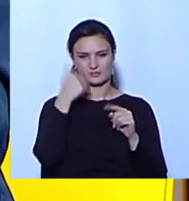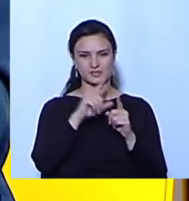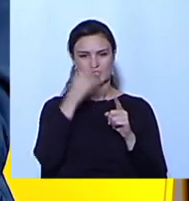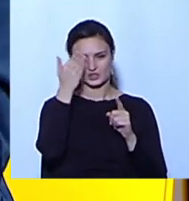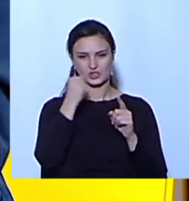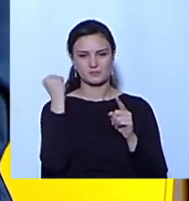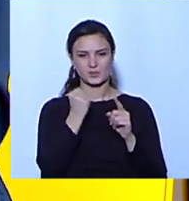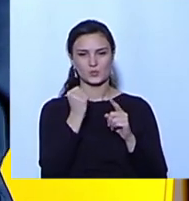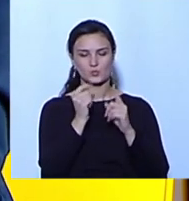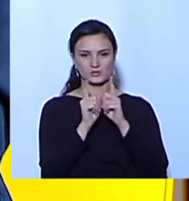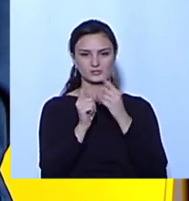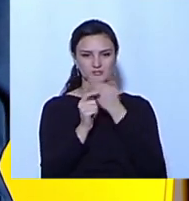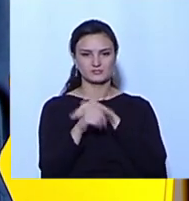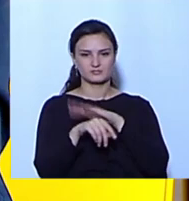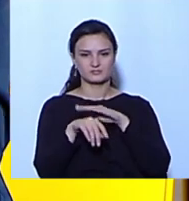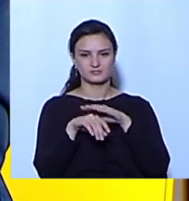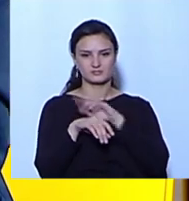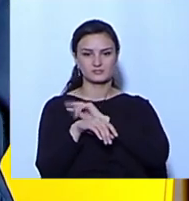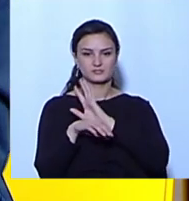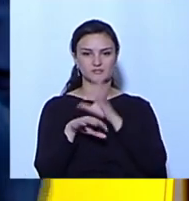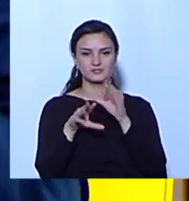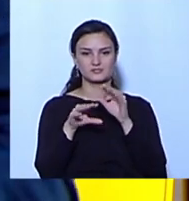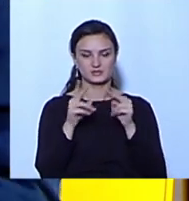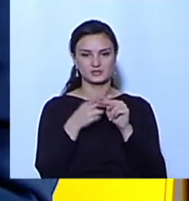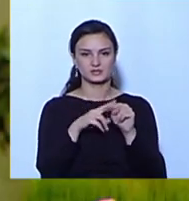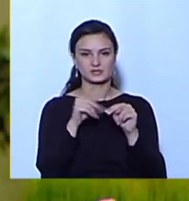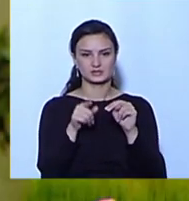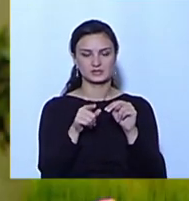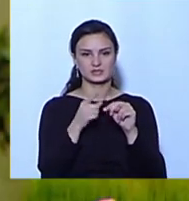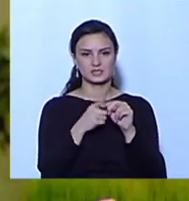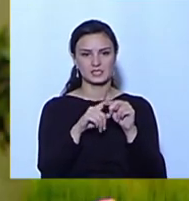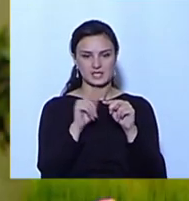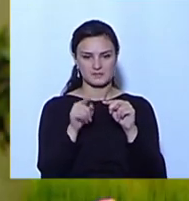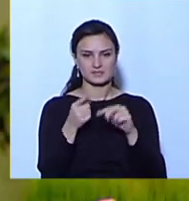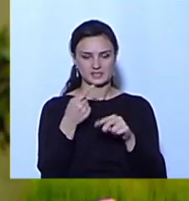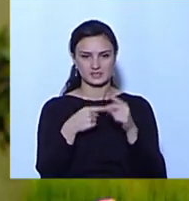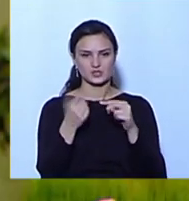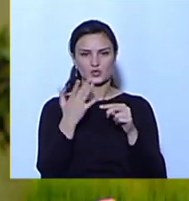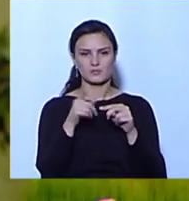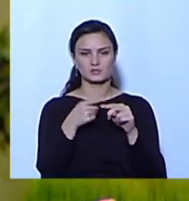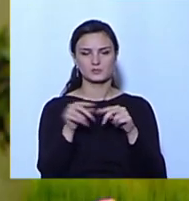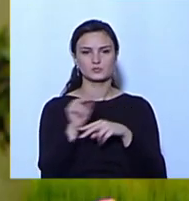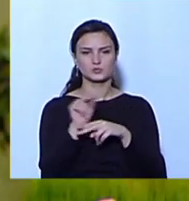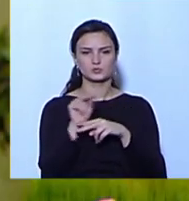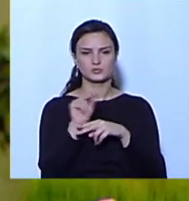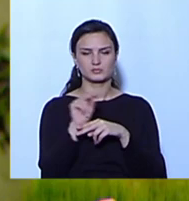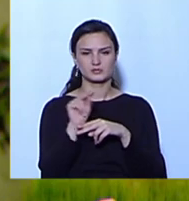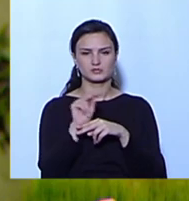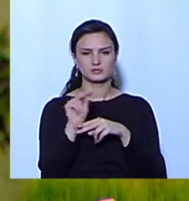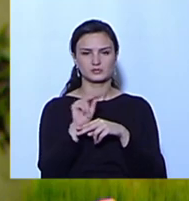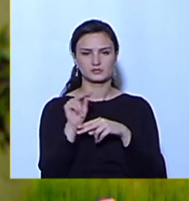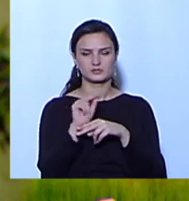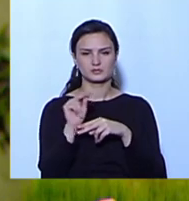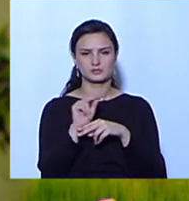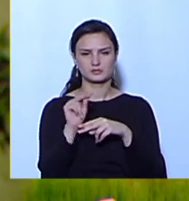ხა მეტი მეტ პასუხს უფრო დაზუსტებით აი ამ 2-3 და რომლის აღდგე უბრალოდ რომლის მკურნალობა არ არის